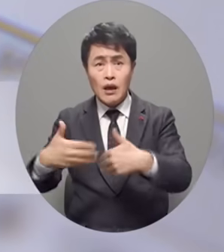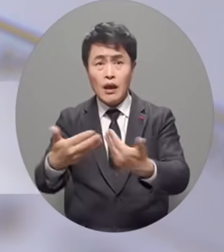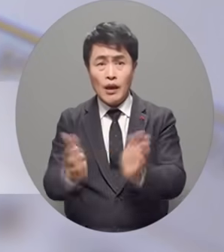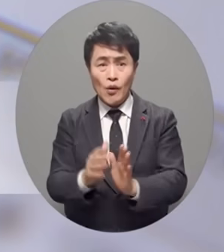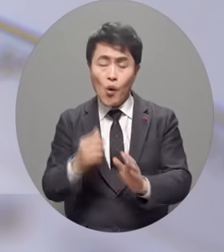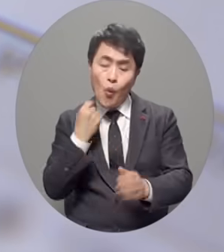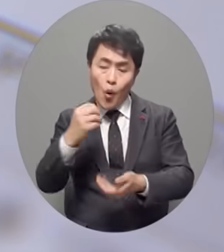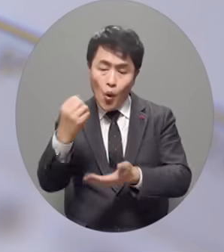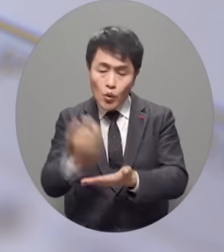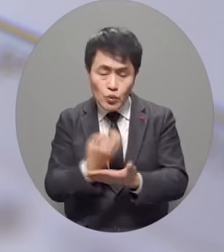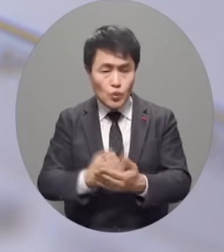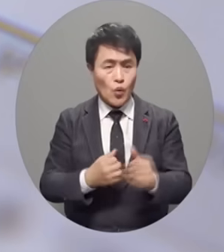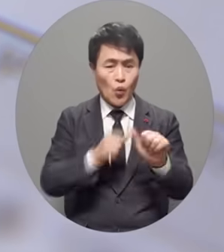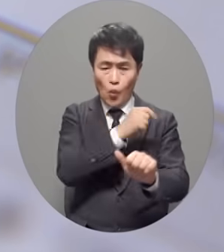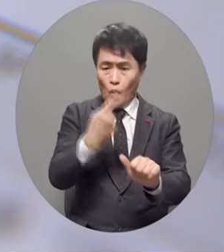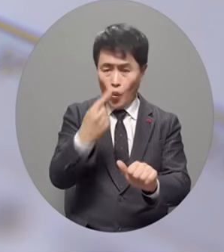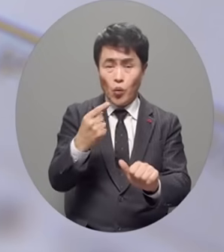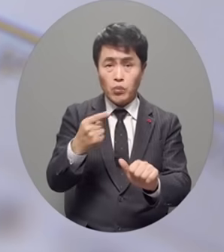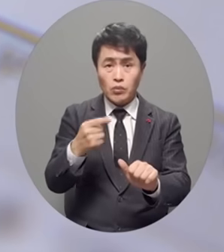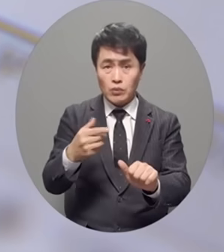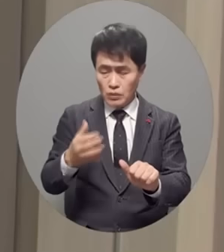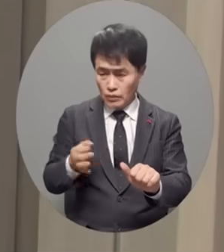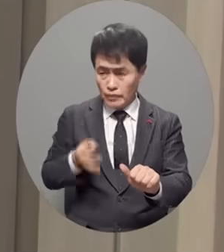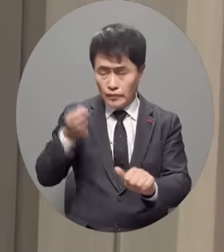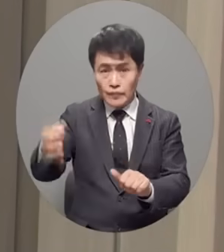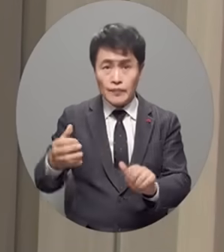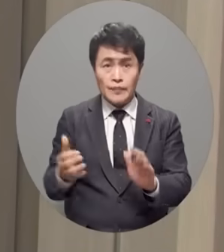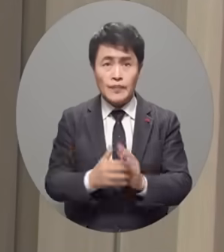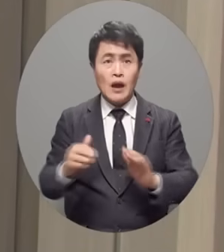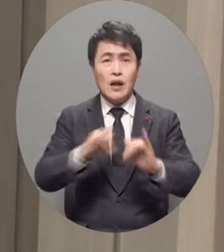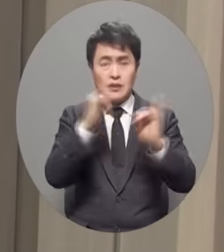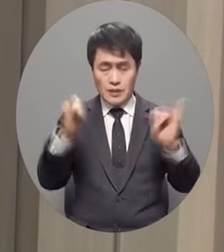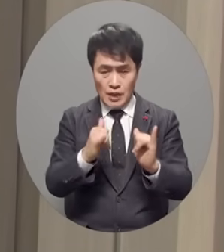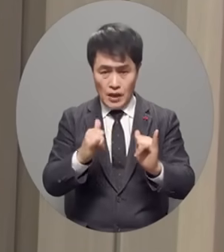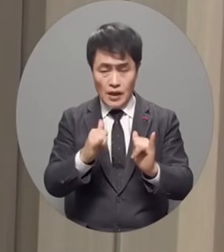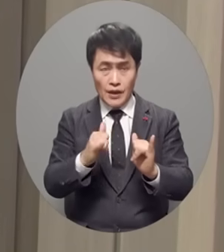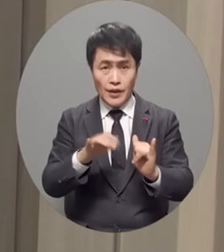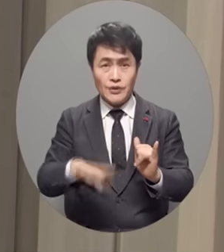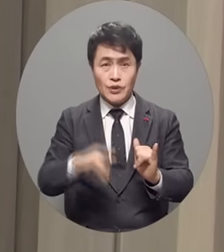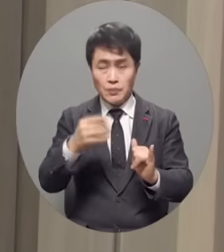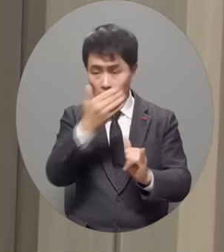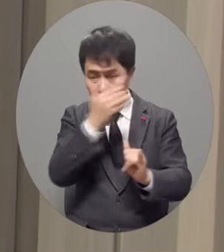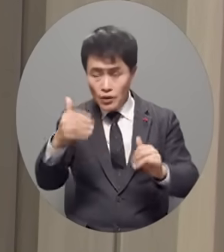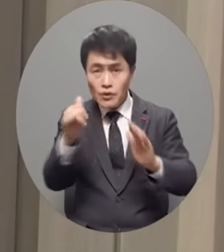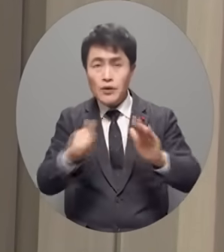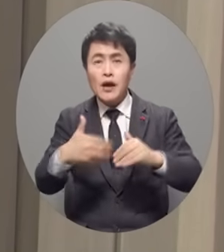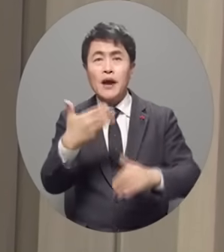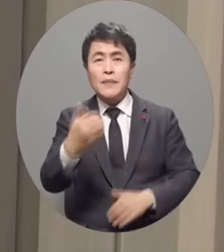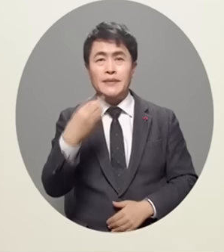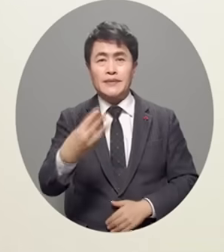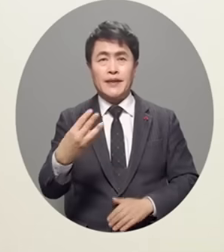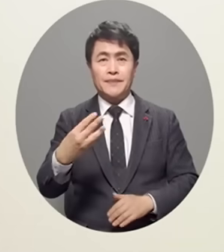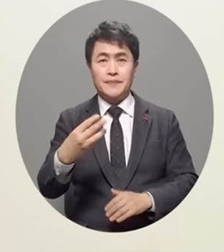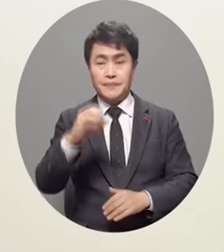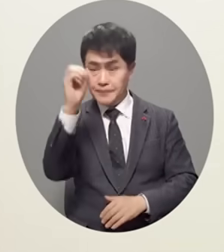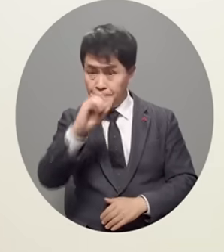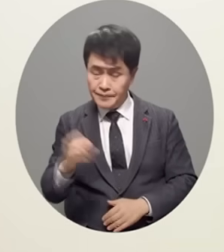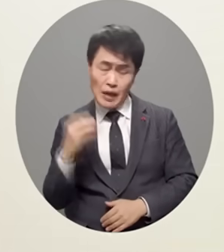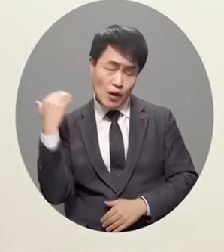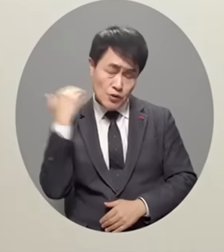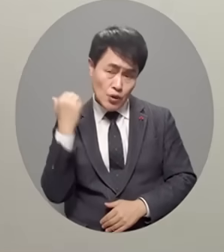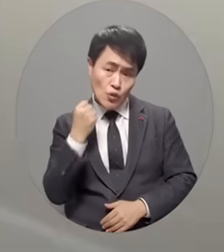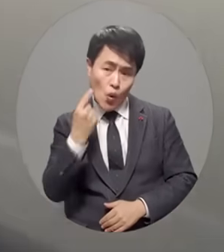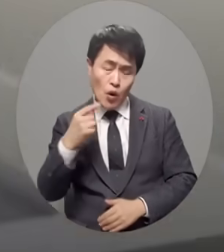소득의 5분의 1을 임대료로 냈습니다. 사회에 처음 진출한 청년 가구의 83%는 전세나